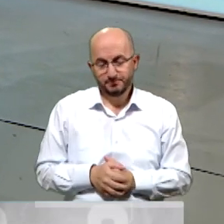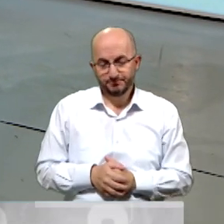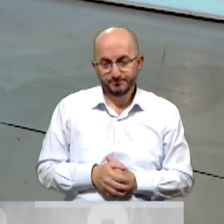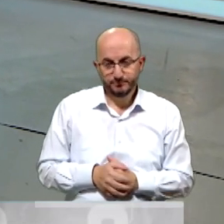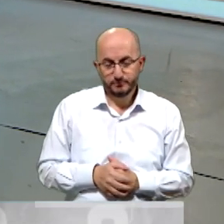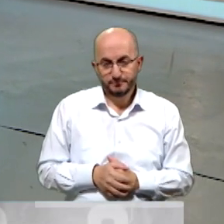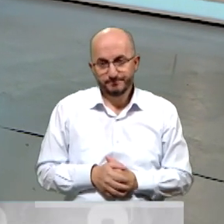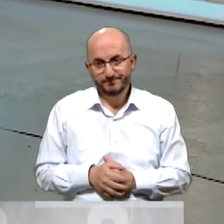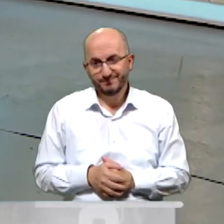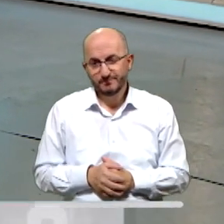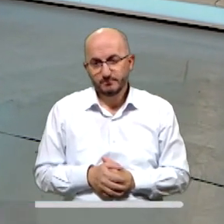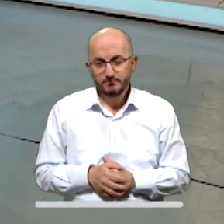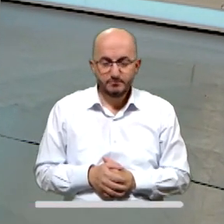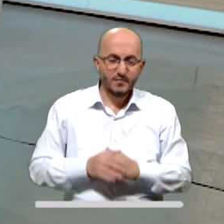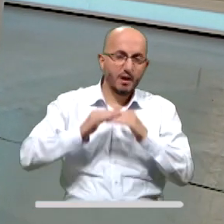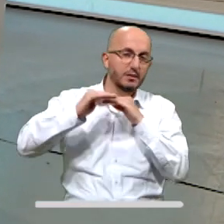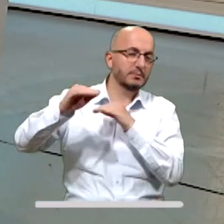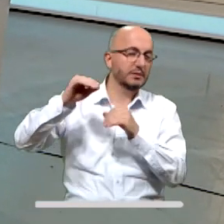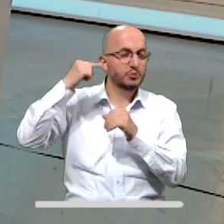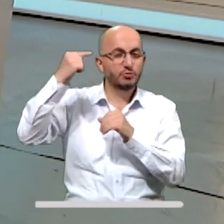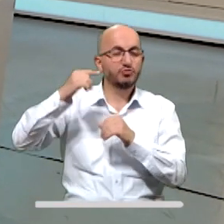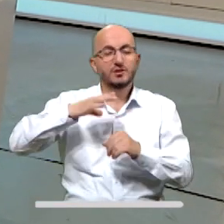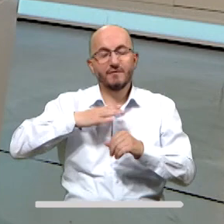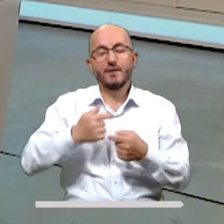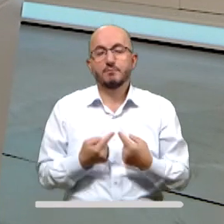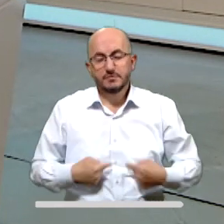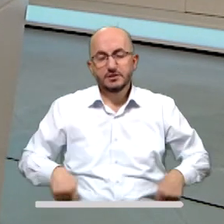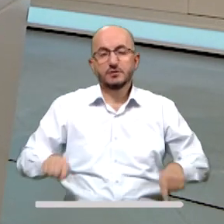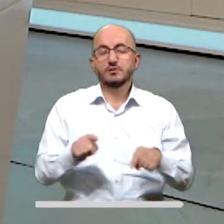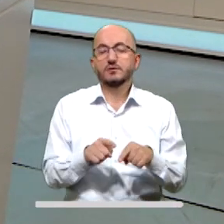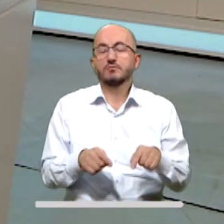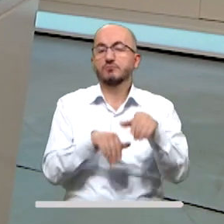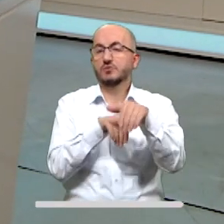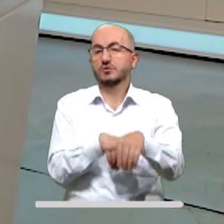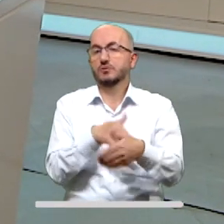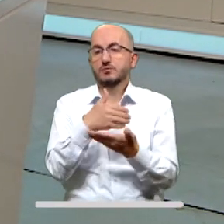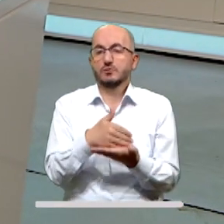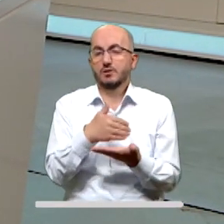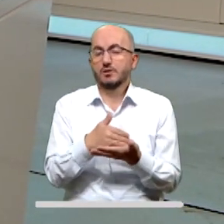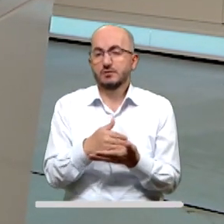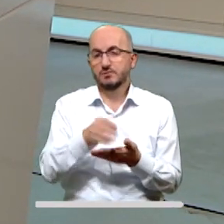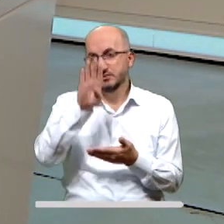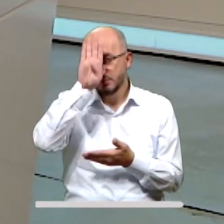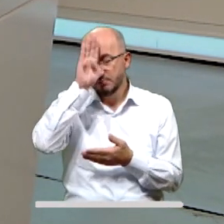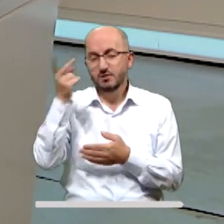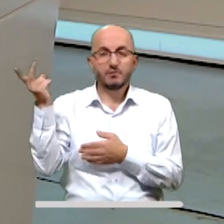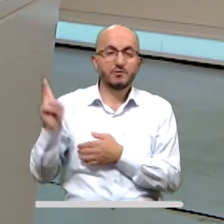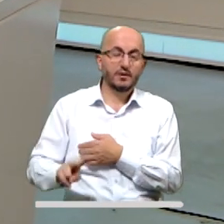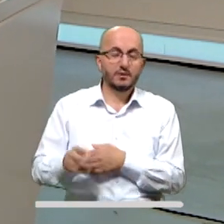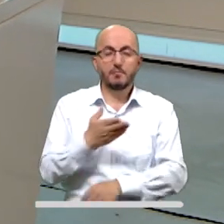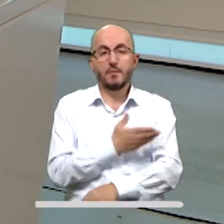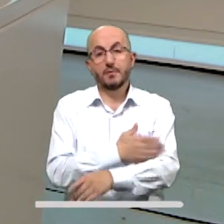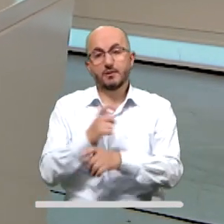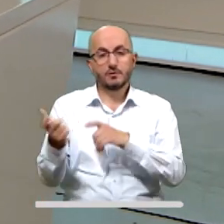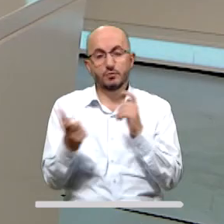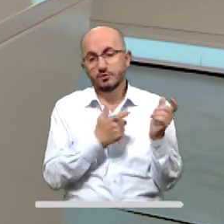Şimdi şöyle bir kanaat var halkımızda. Ya biz cenazemizi işte İstanbul'da vefat ettim,